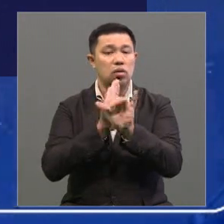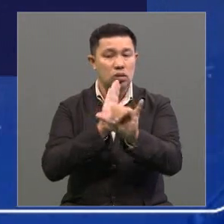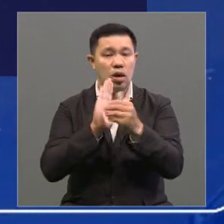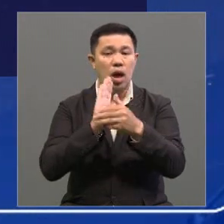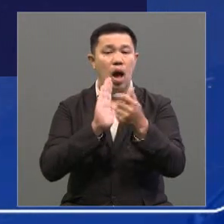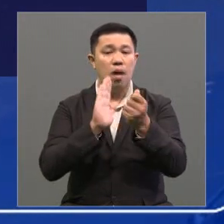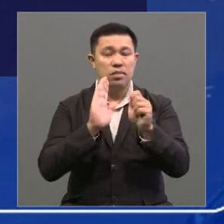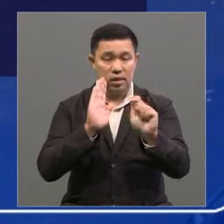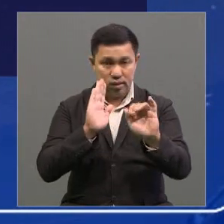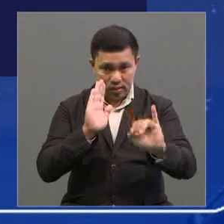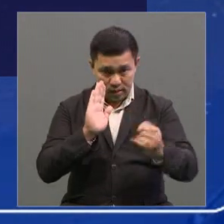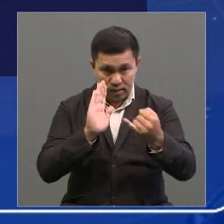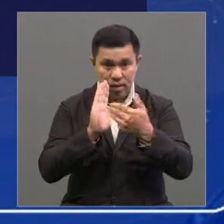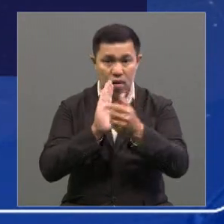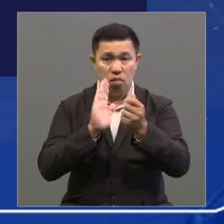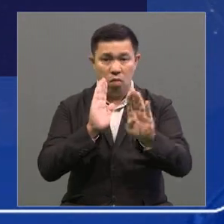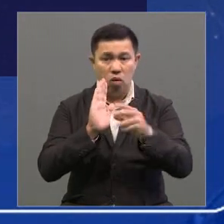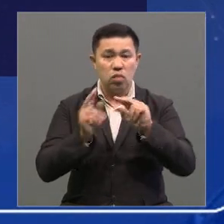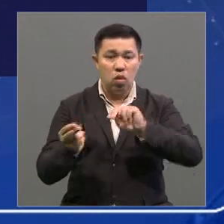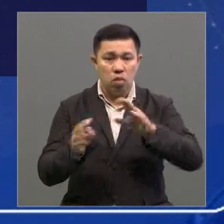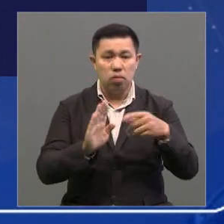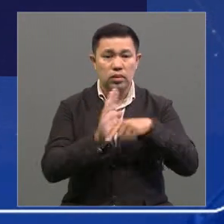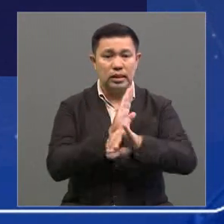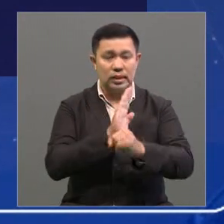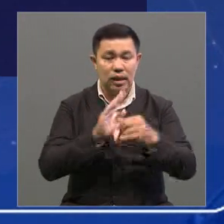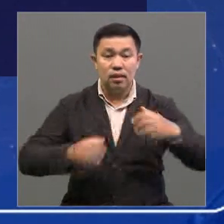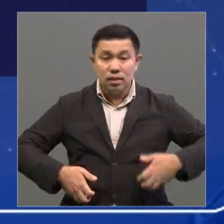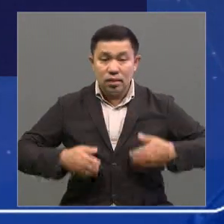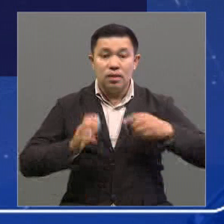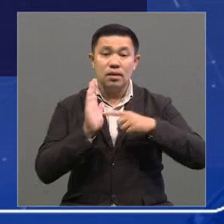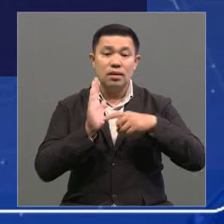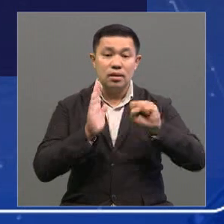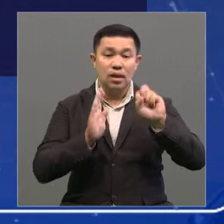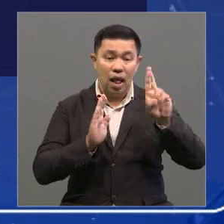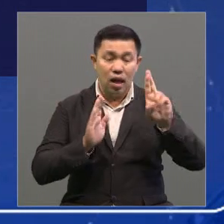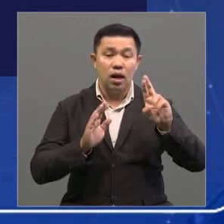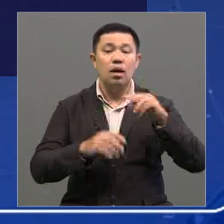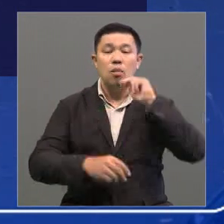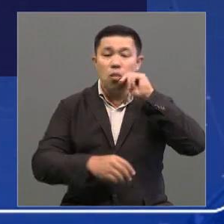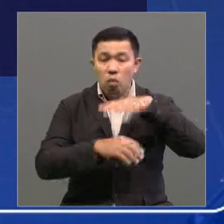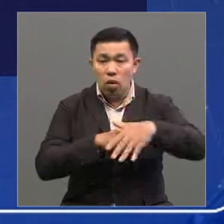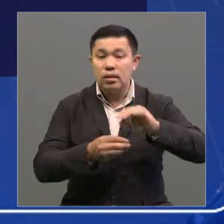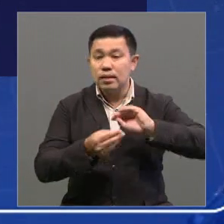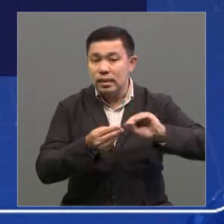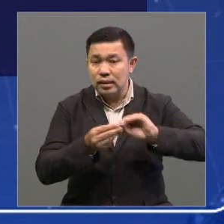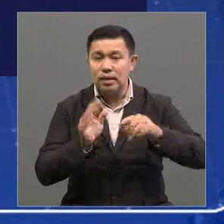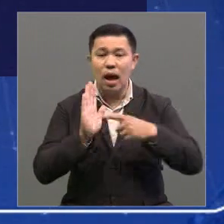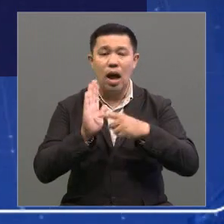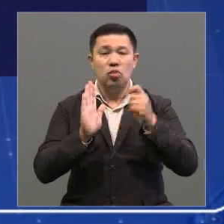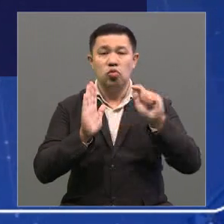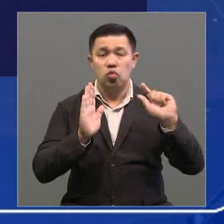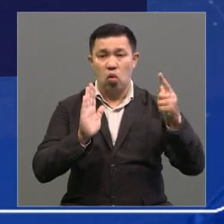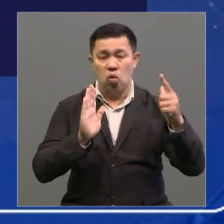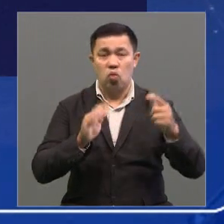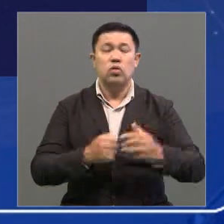อุบลราชธานีนครพนมจันทบุรีลพบุรีสระบุรีนครนายกฉะเชิงเทราแล้วก็ในพื้นที่ของจังหวัด